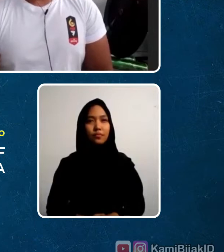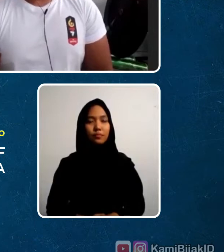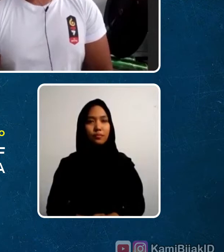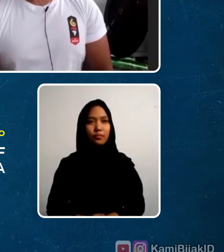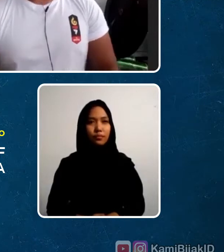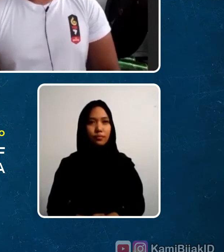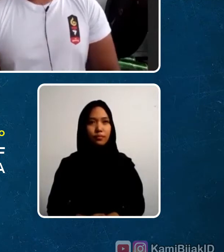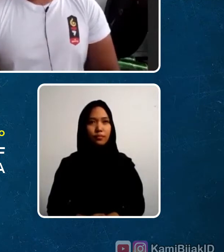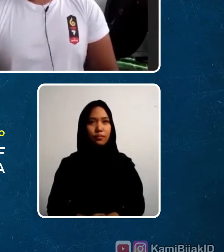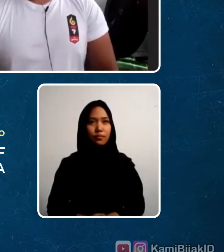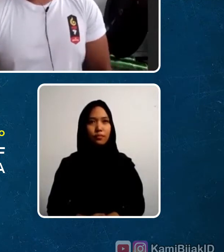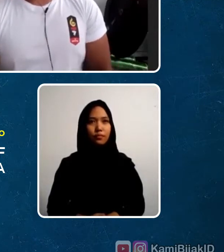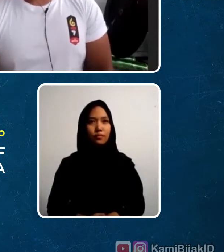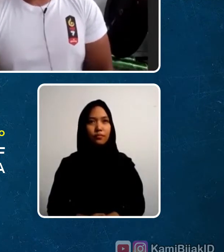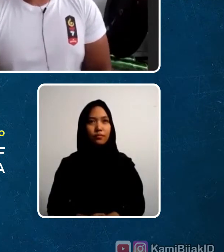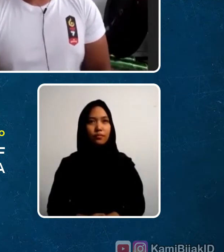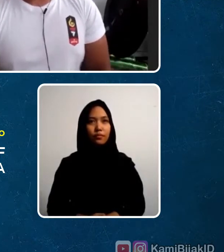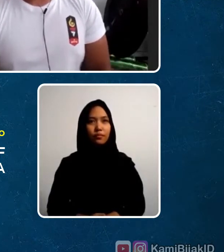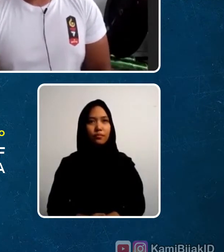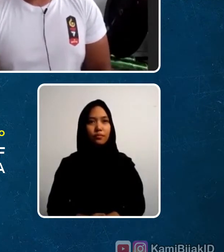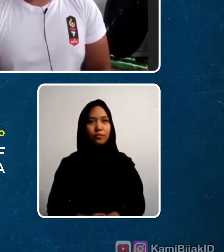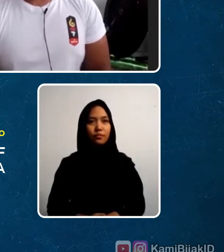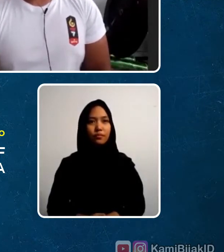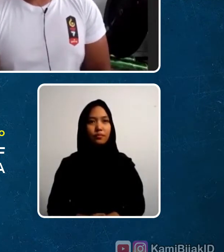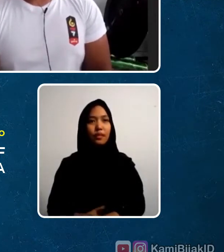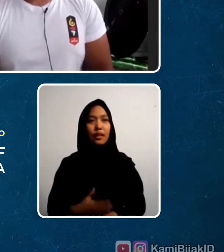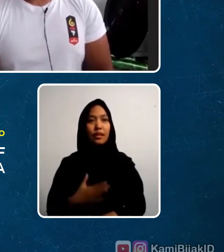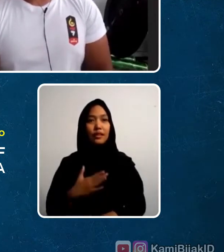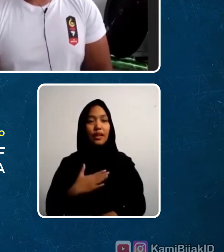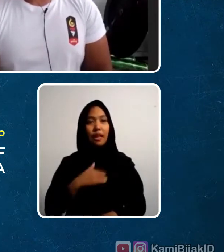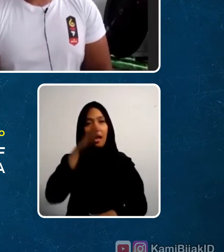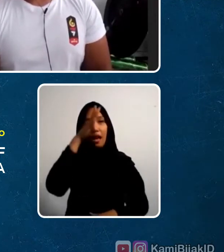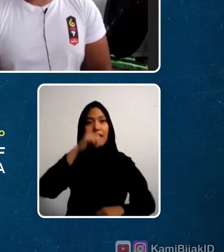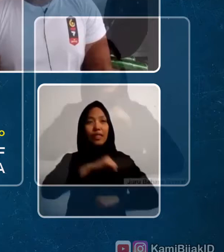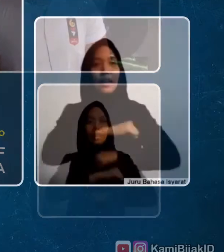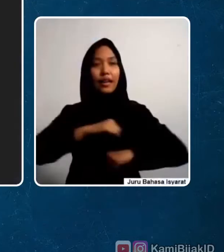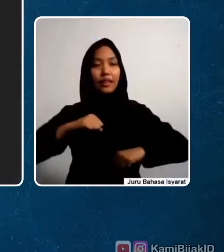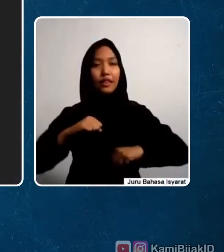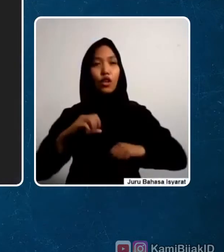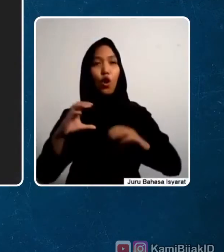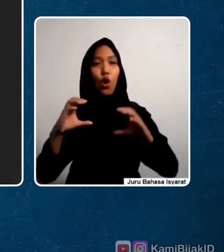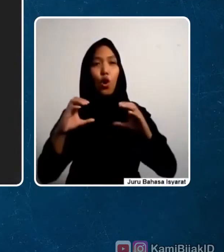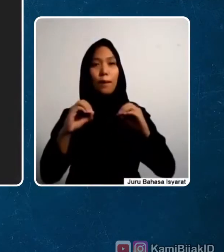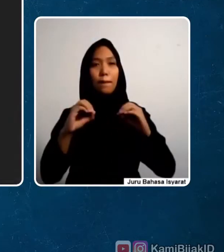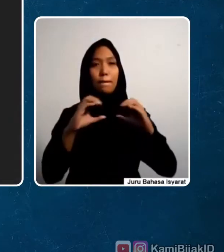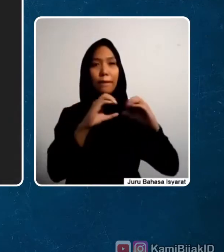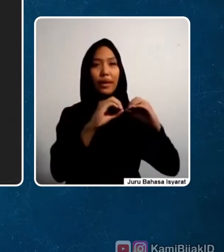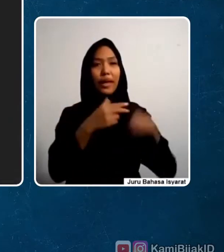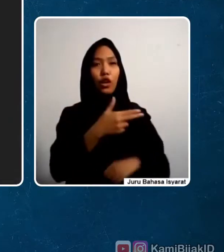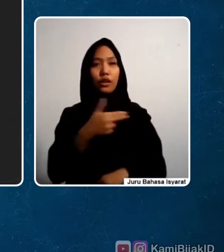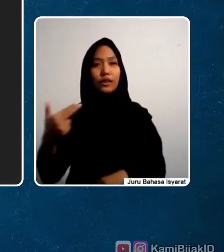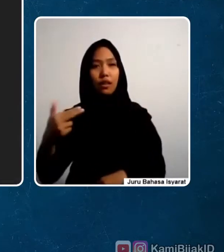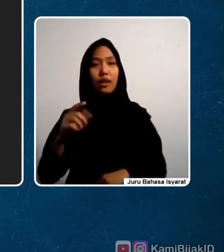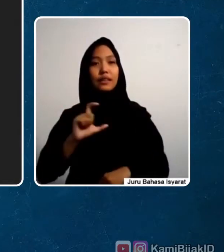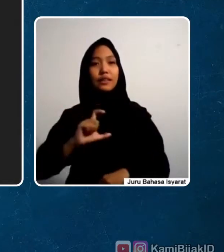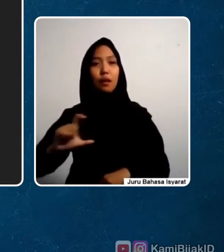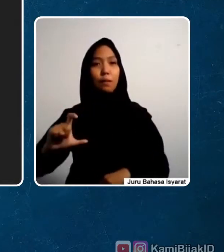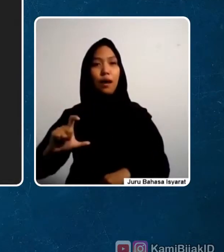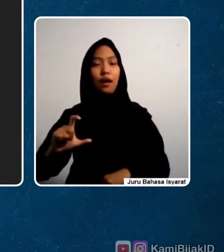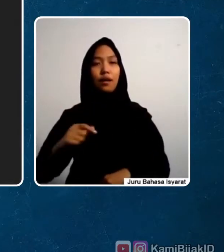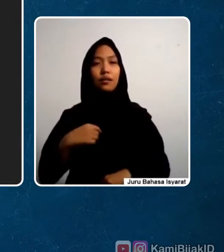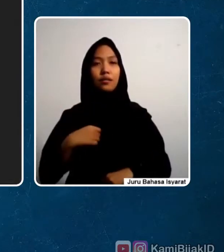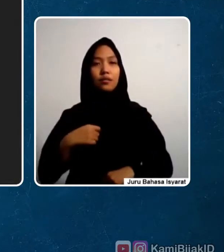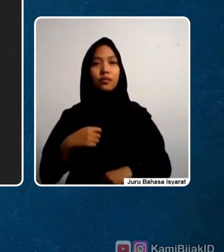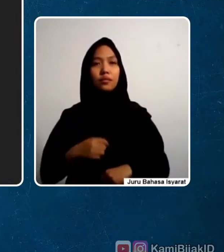Terima kasih. Saya atlet Paralimpik Indonesia, cabang atletik balap kursi roda, yang mana